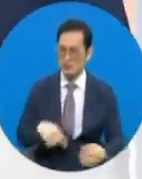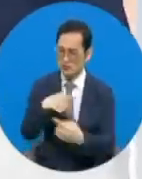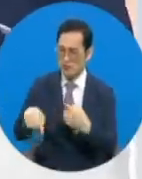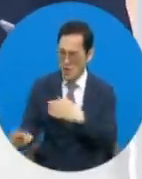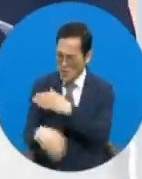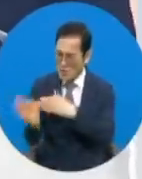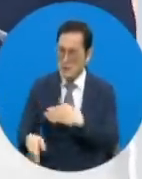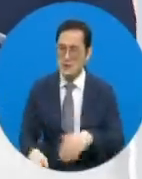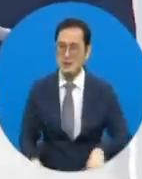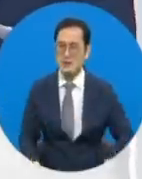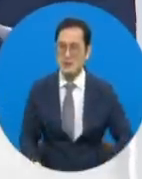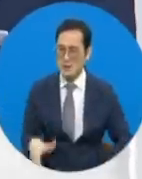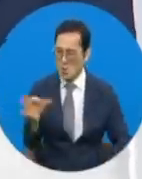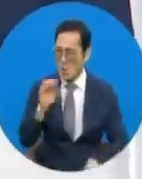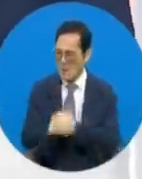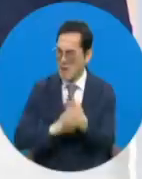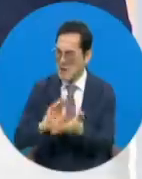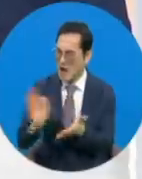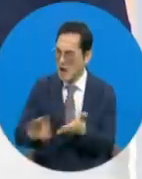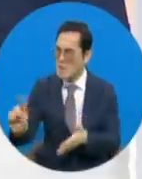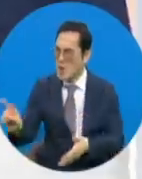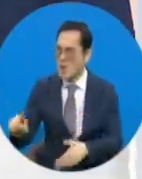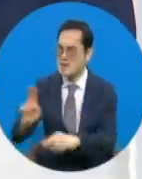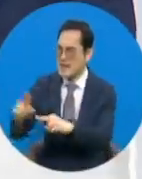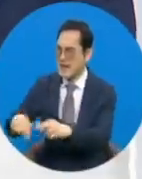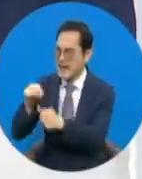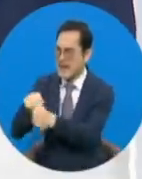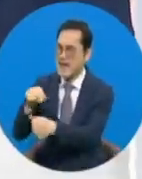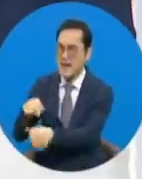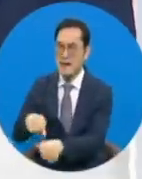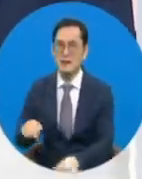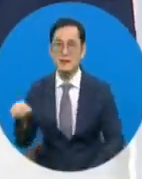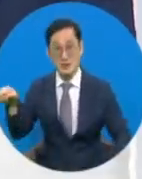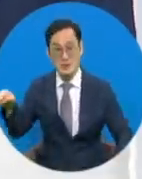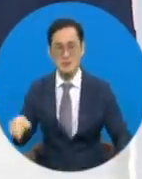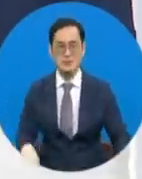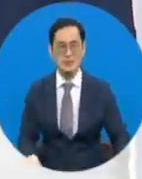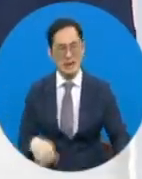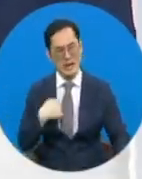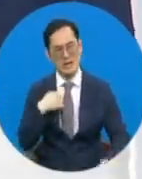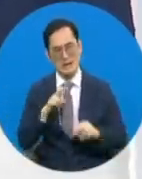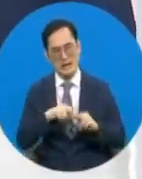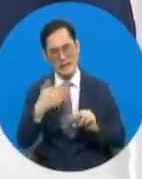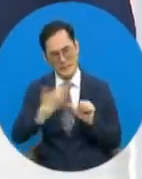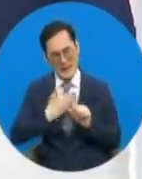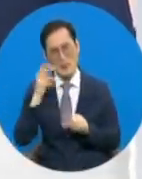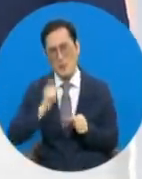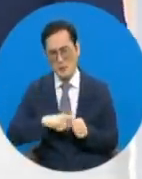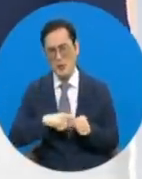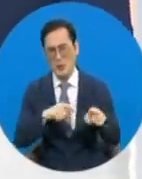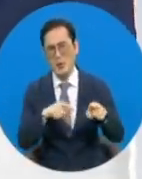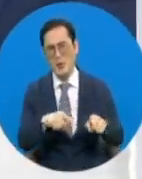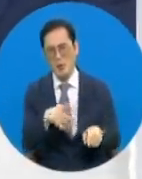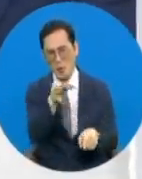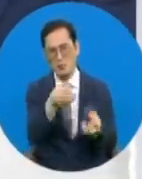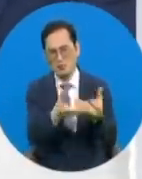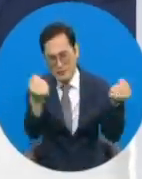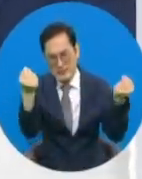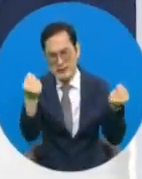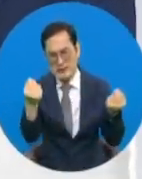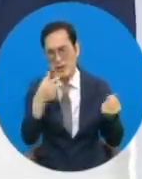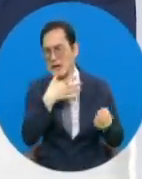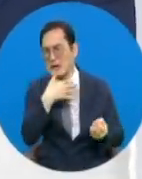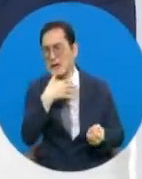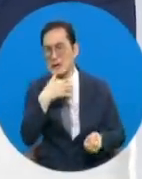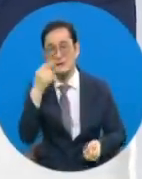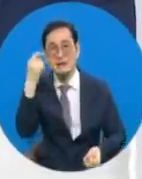경영을 하냐라는 명분으로 사퇴하라고 계속 요구를 받아왔으니까 아 내가 나를 사퇴시키기 위해서 이렇게 공영방송을 이용하는구나라고